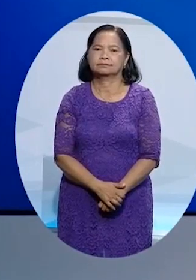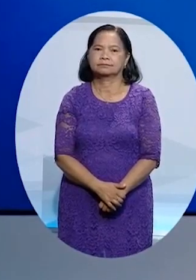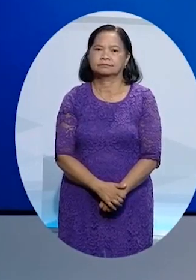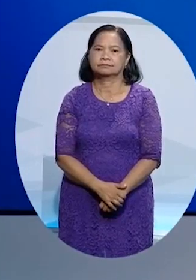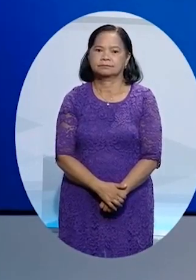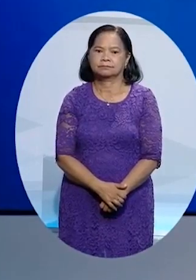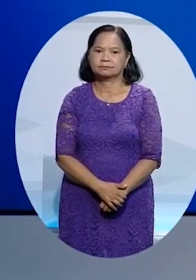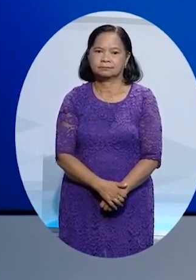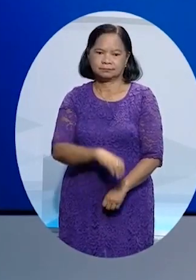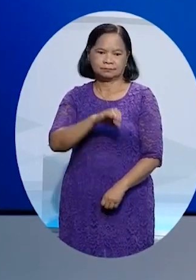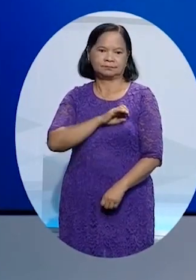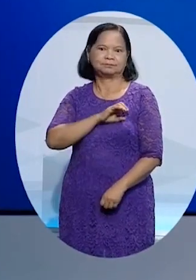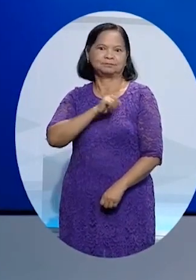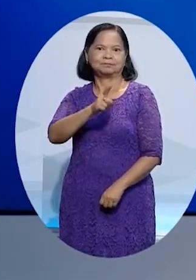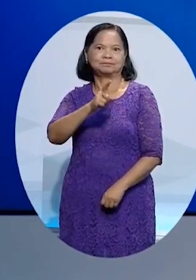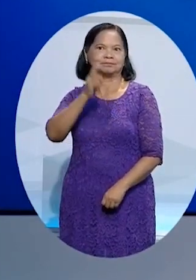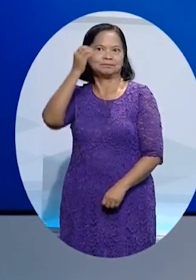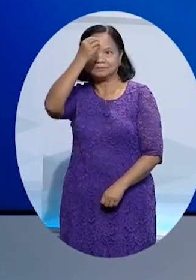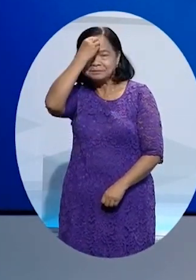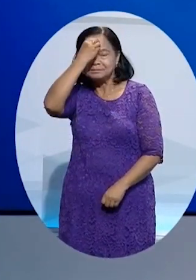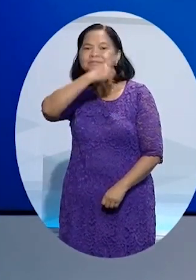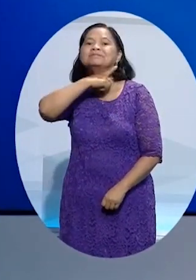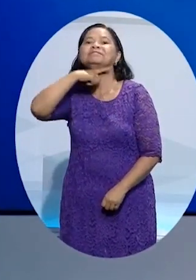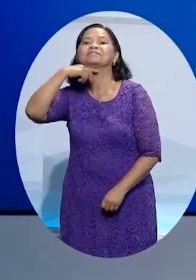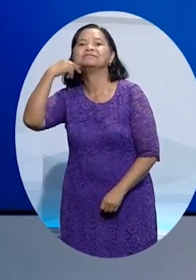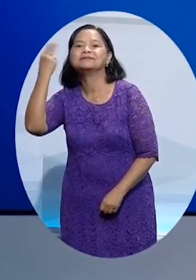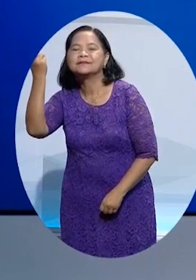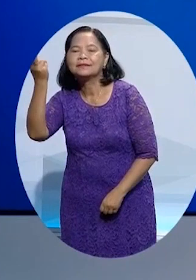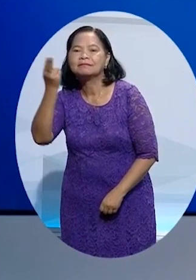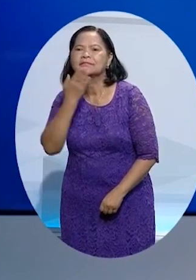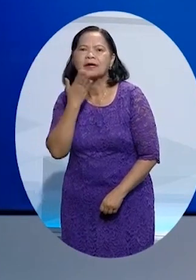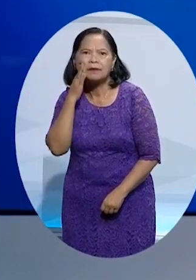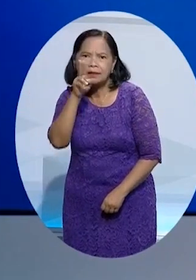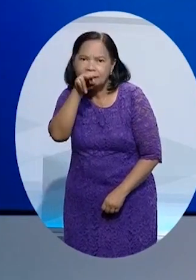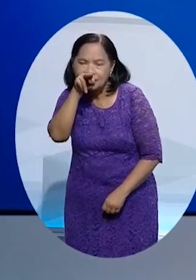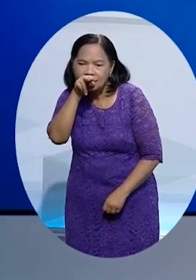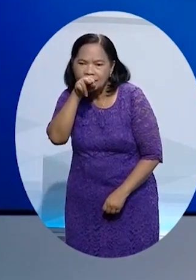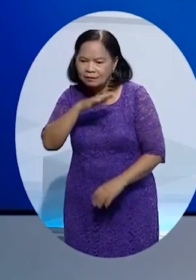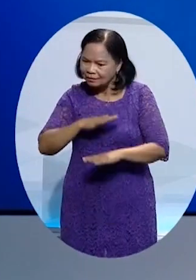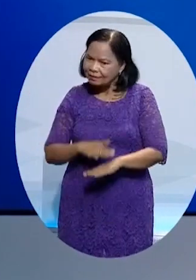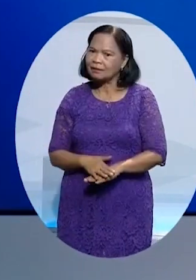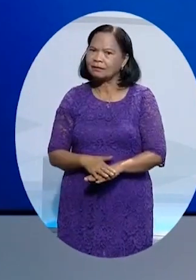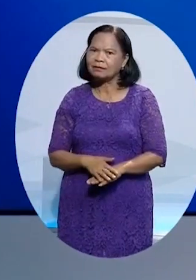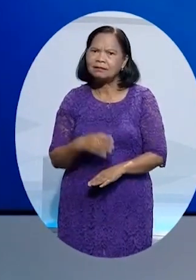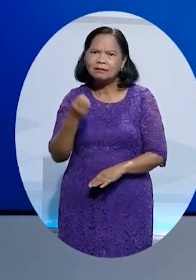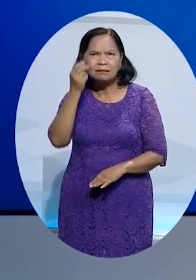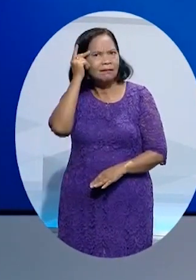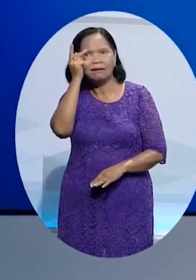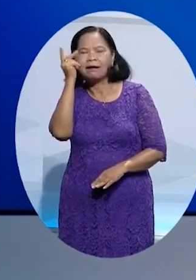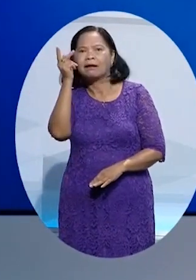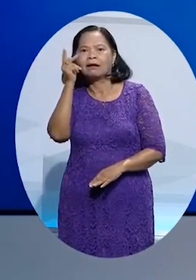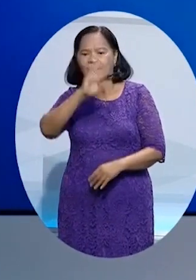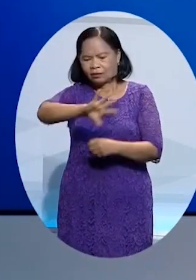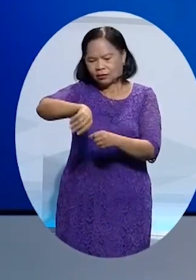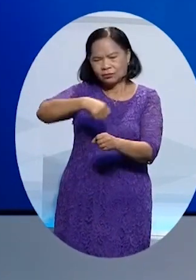tiếng Anh ở bậc tiểu học được rất nhiều bậc phụ huynh chú trọng. Nhưng làm thế nào để các em học tiếng Anh được hiệu quả lại là một bài toán khó, vì độ tuổi